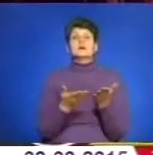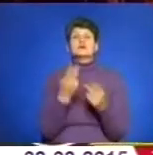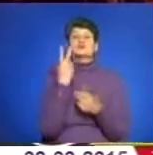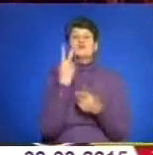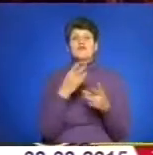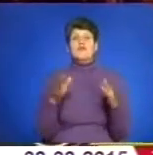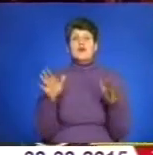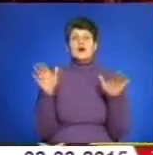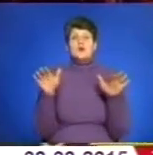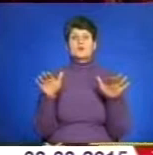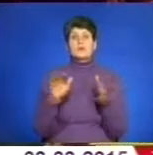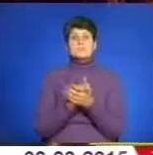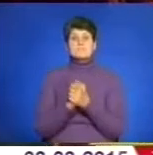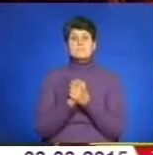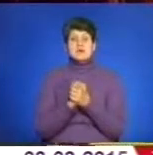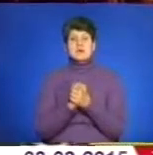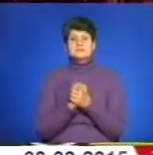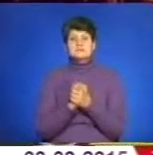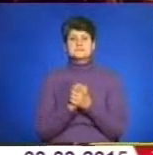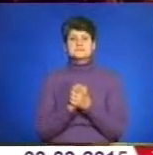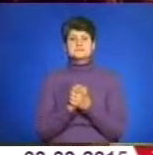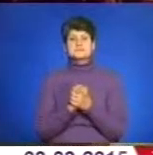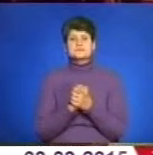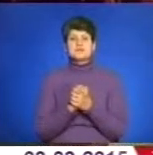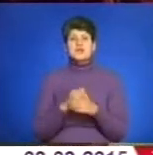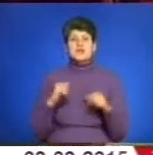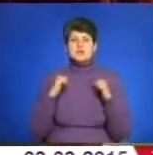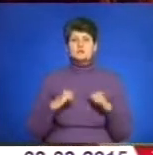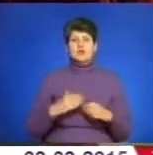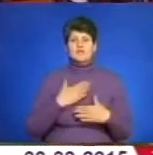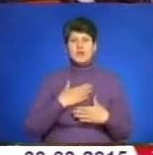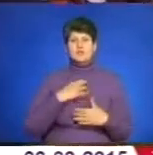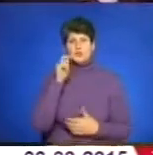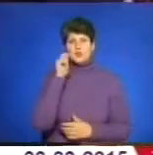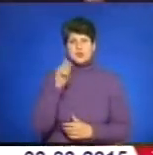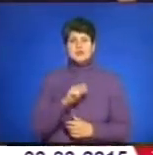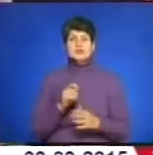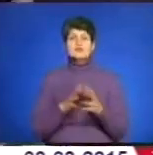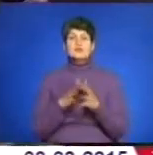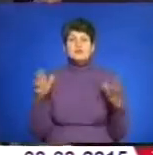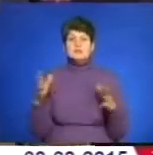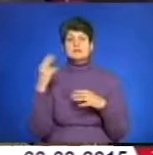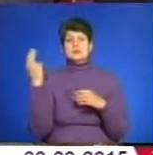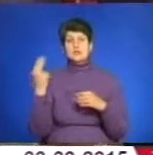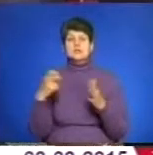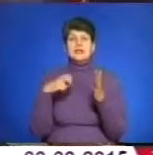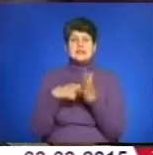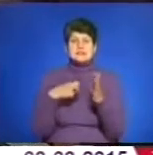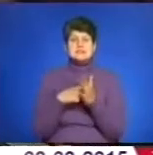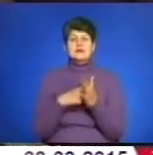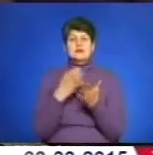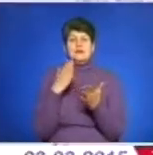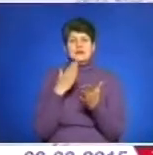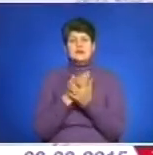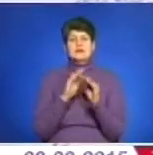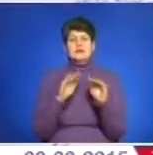голови? Мир і спокій в нашій Україні. Здебільшого малюнки і листи для солдатів від учнів